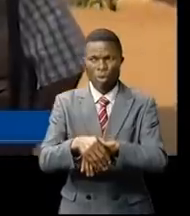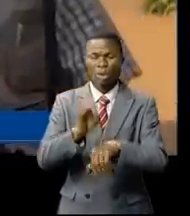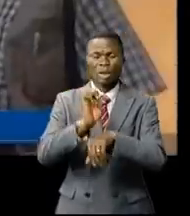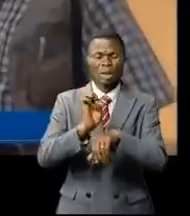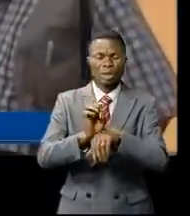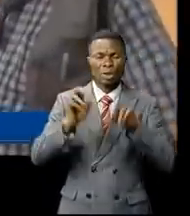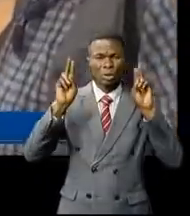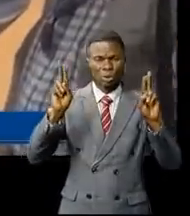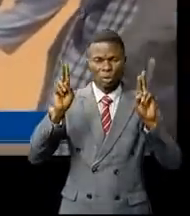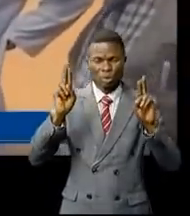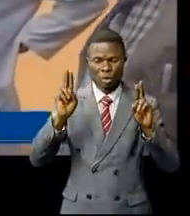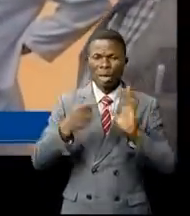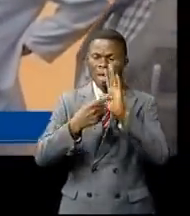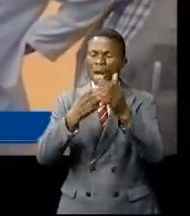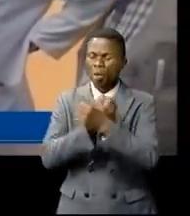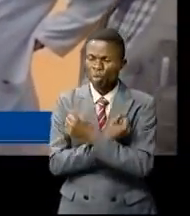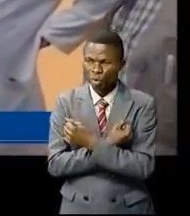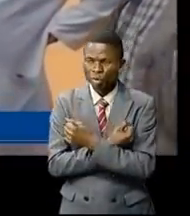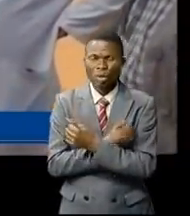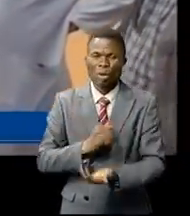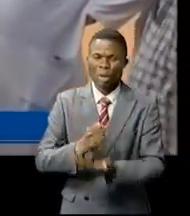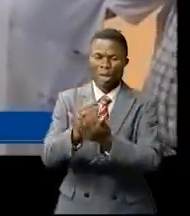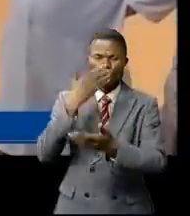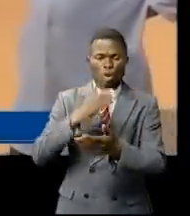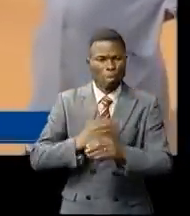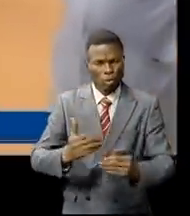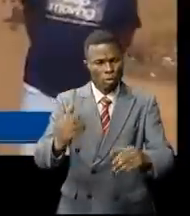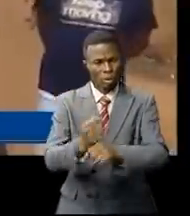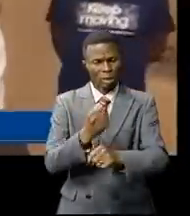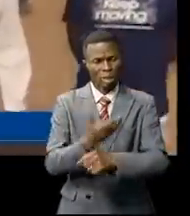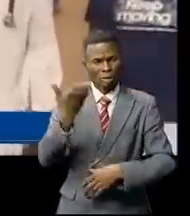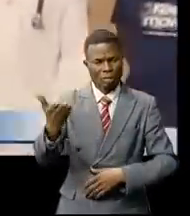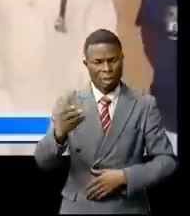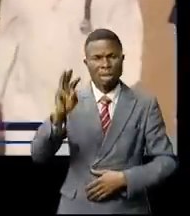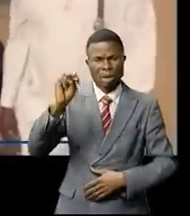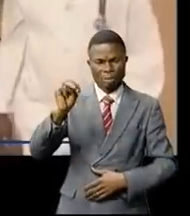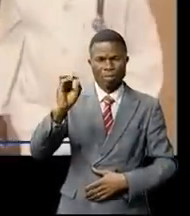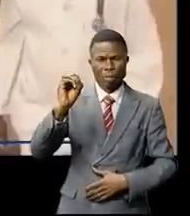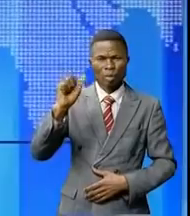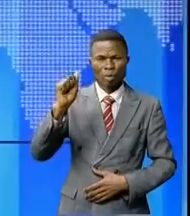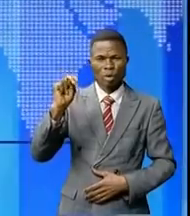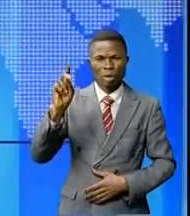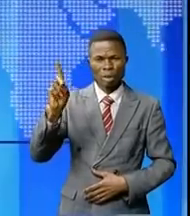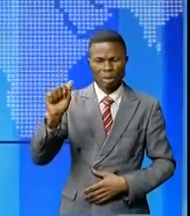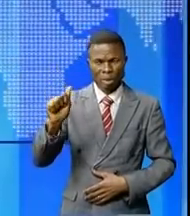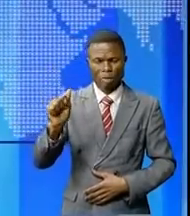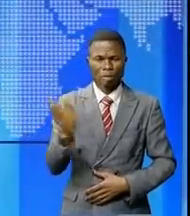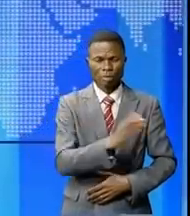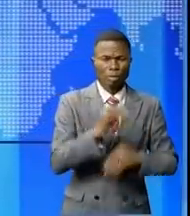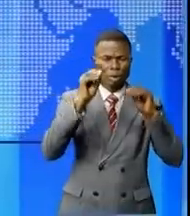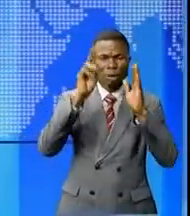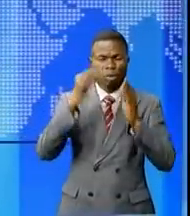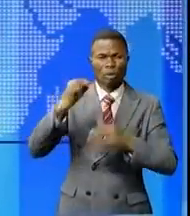assure la charité pour l'existence et le fonctionnement de l'hôpital général de référence des mandats parlons de l'enseignement